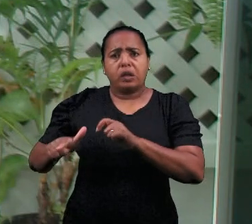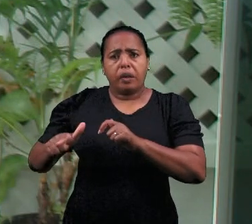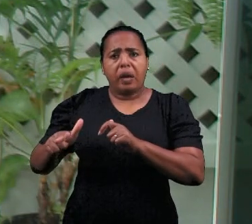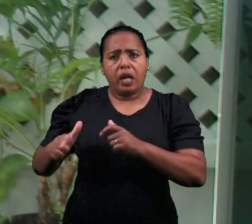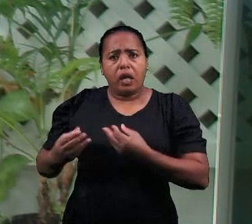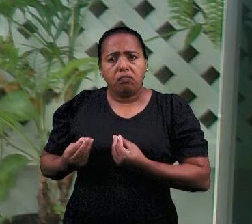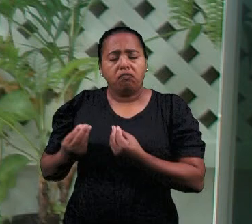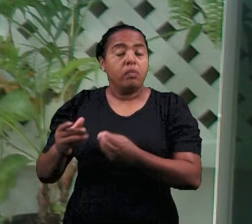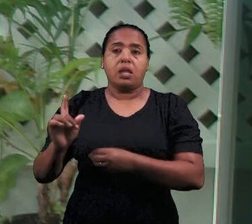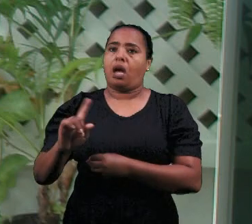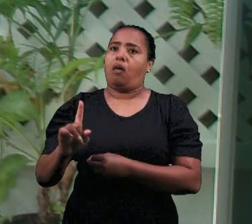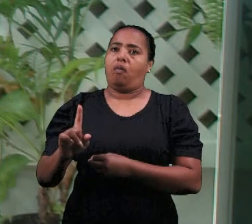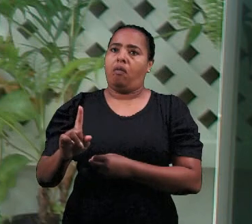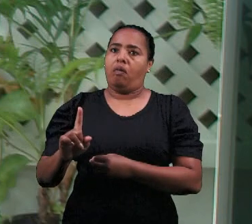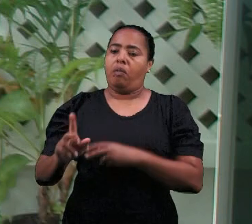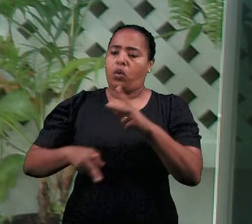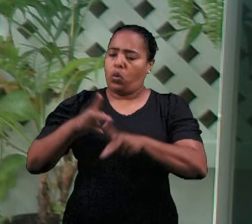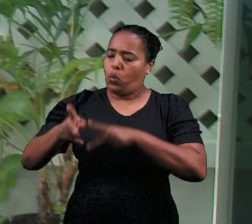Ils ne vont pas